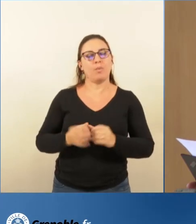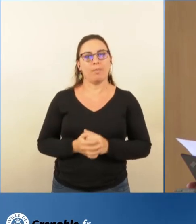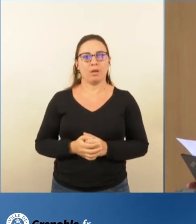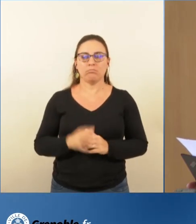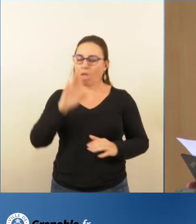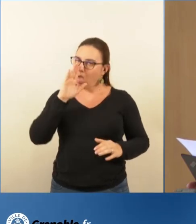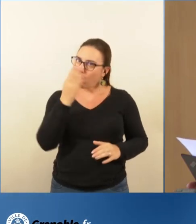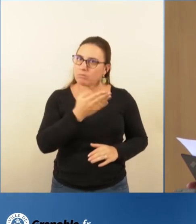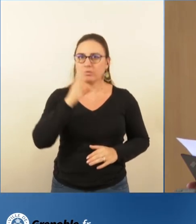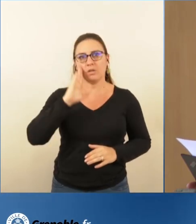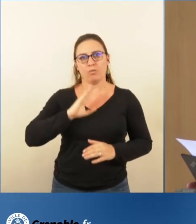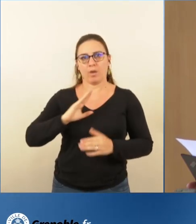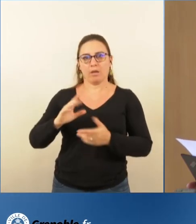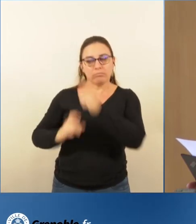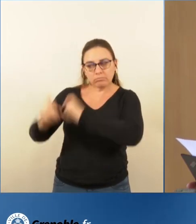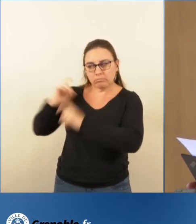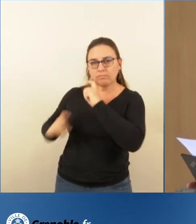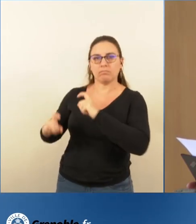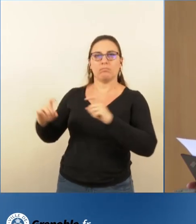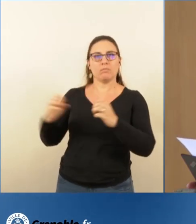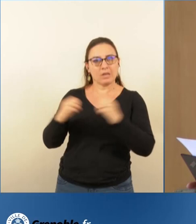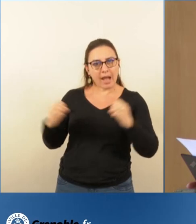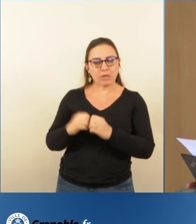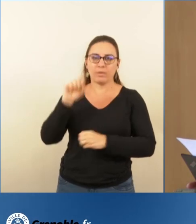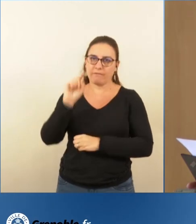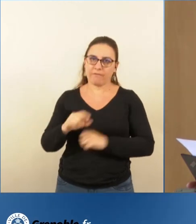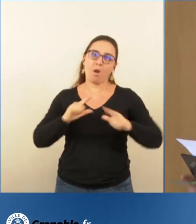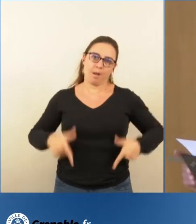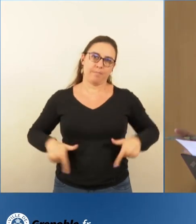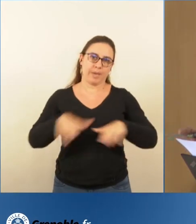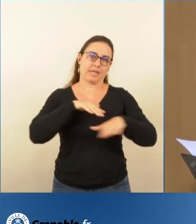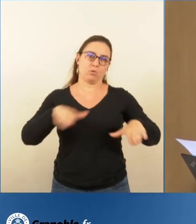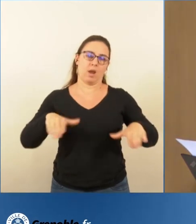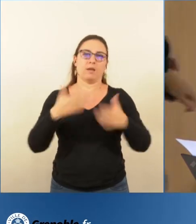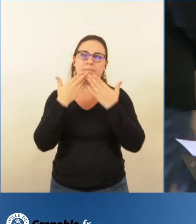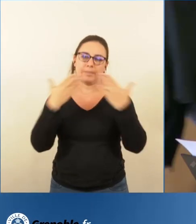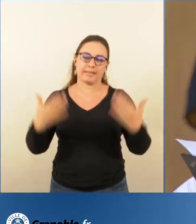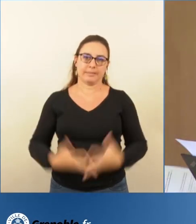sur vos choix rétablissez la gratuité du périscolaire merci beaucoup